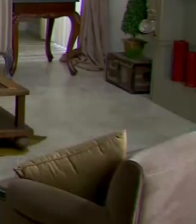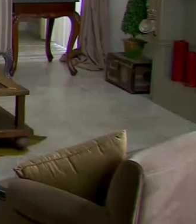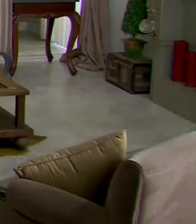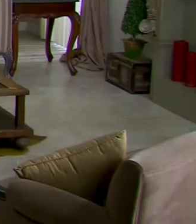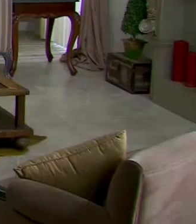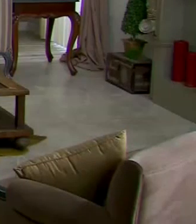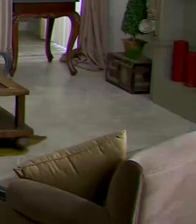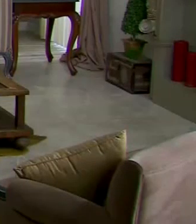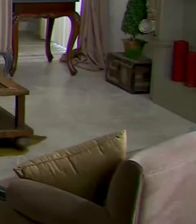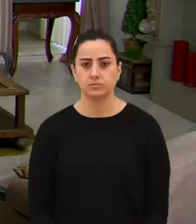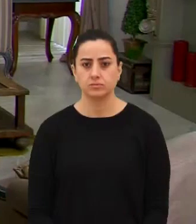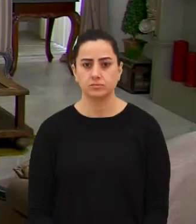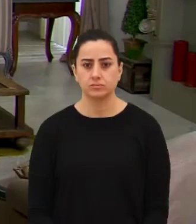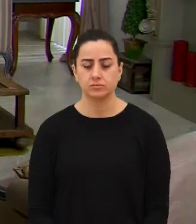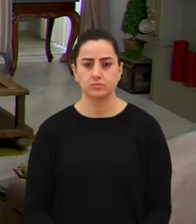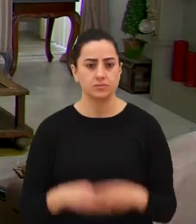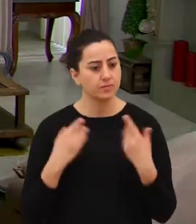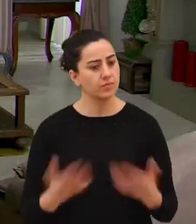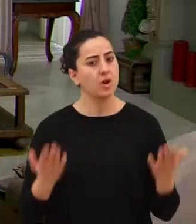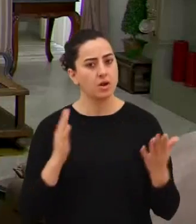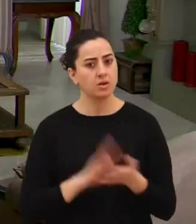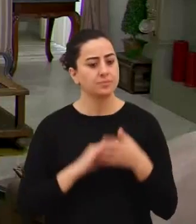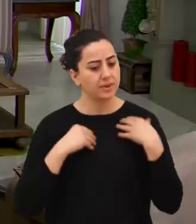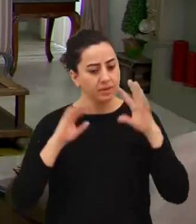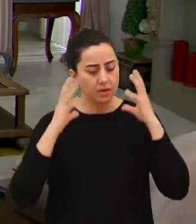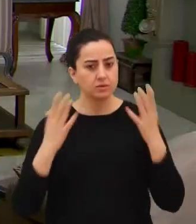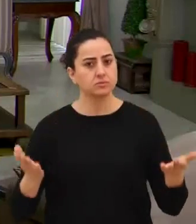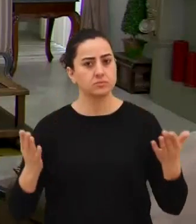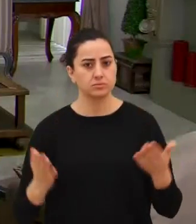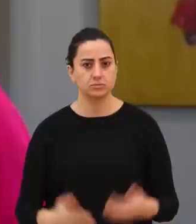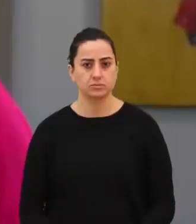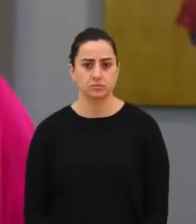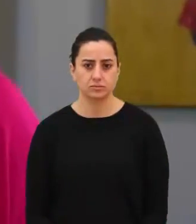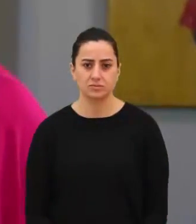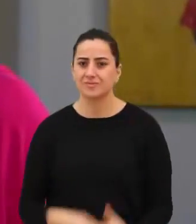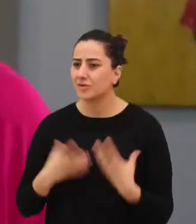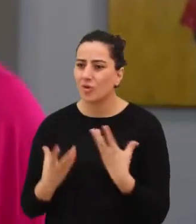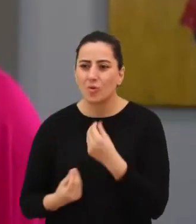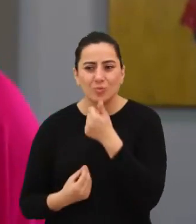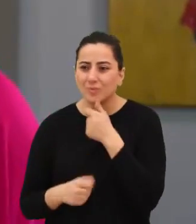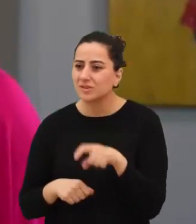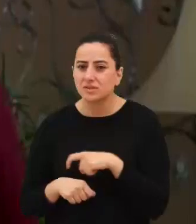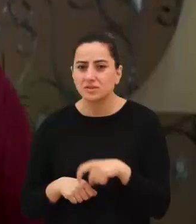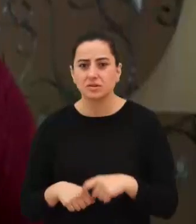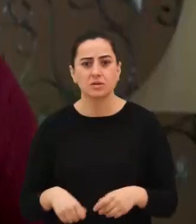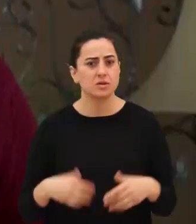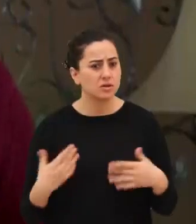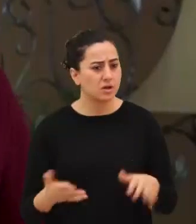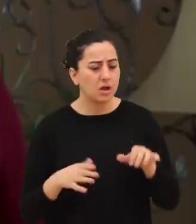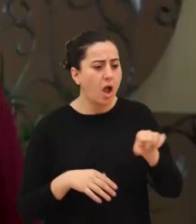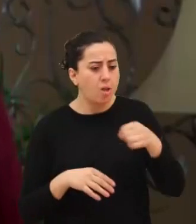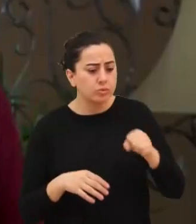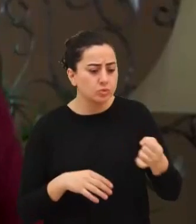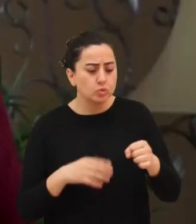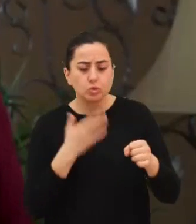Cık. Ya arkadaş ya. Deli olacım ya, deli olacım ya. Ne oldu babacığım, neye sinirlendin? Ya kapının golü